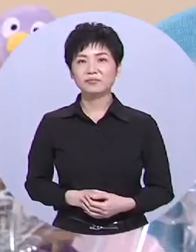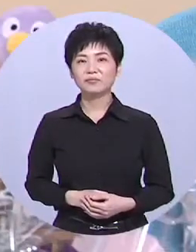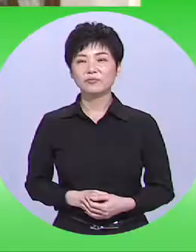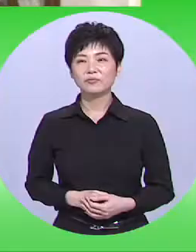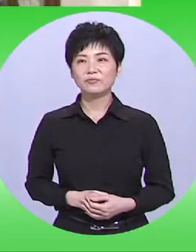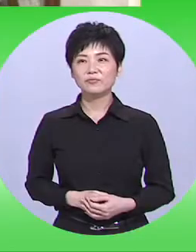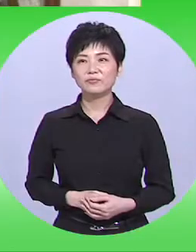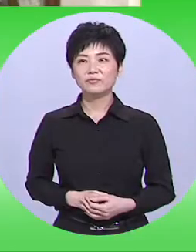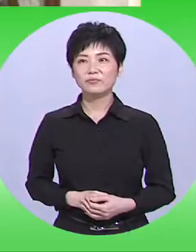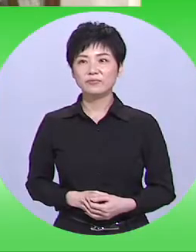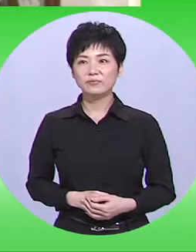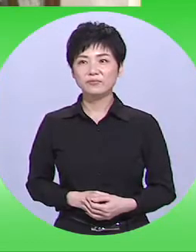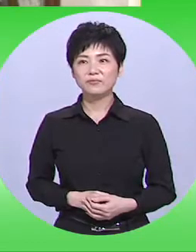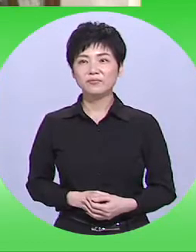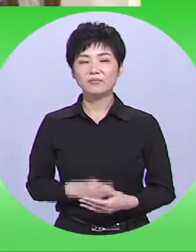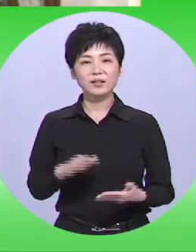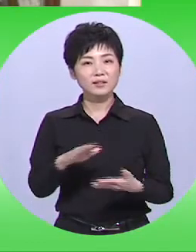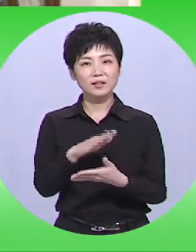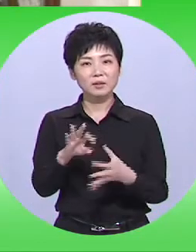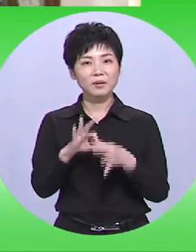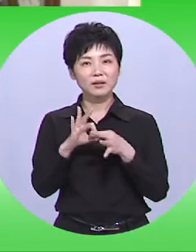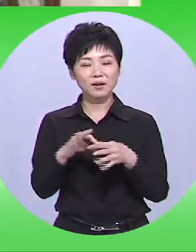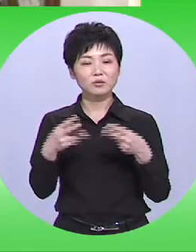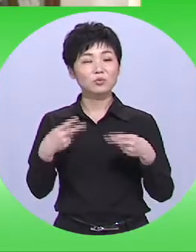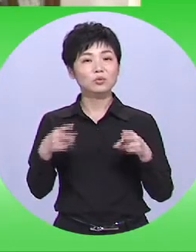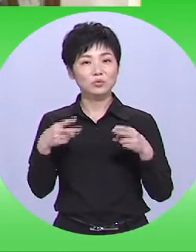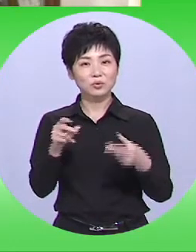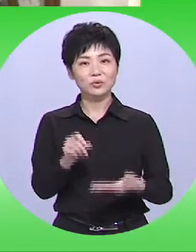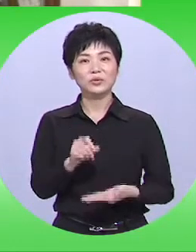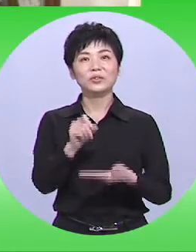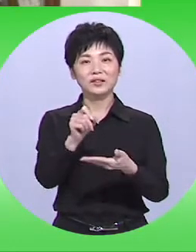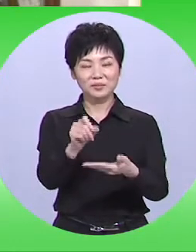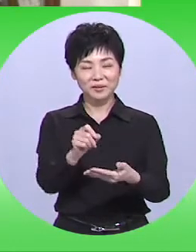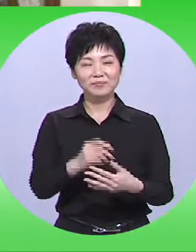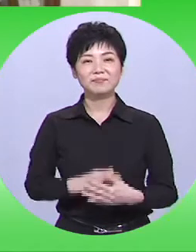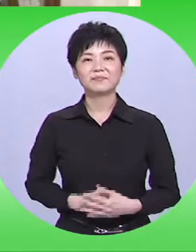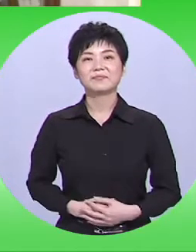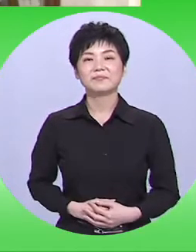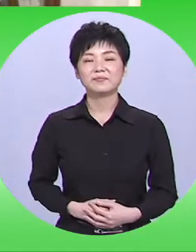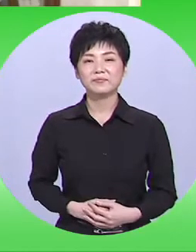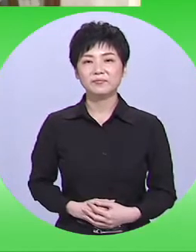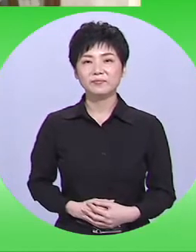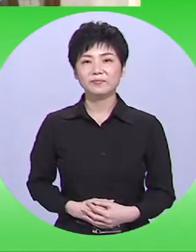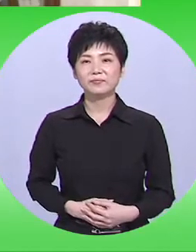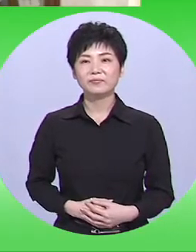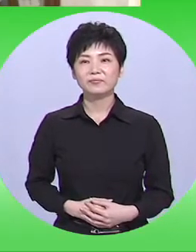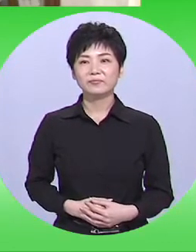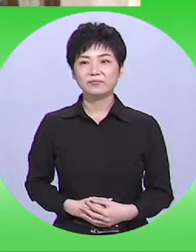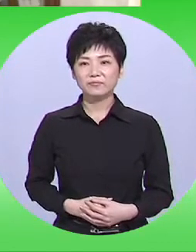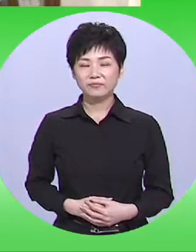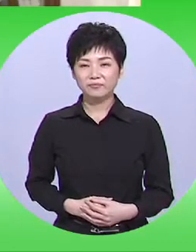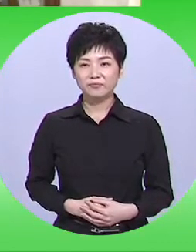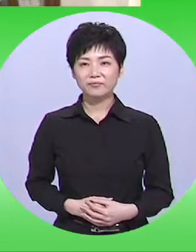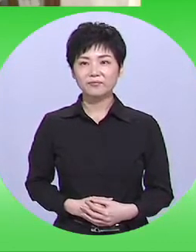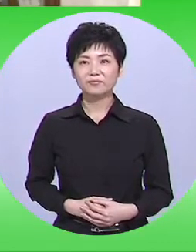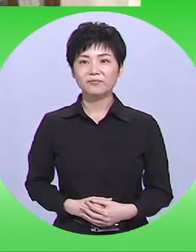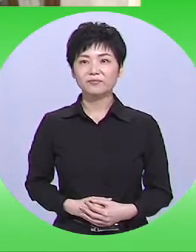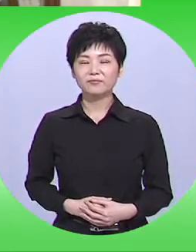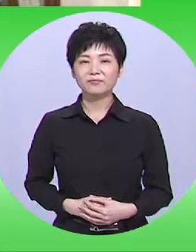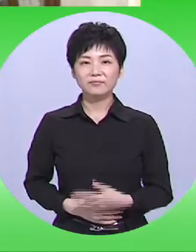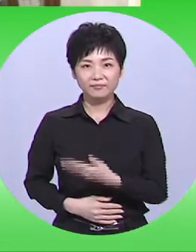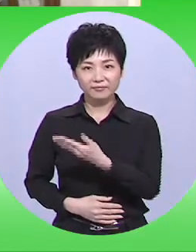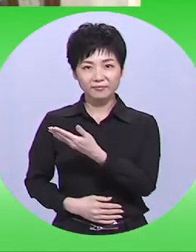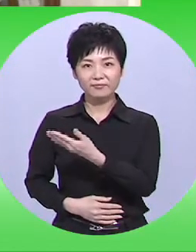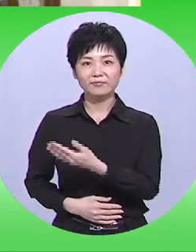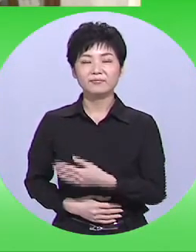。 埼玉県に関する先週から今週にかけての出来事をお伝えするウィークリーピックアップ。まず